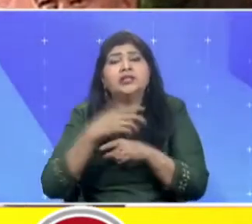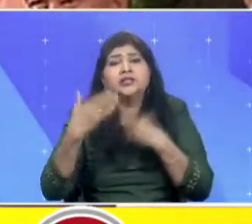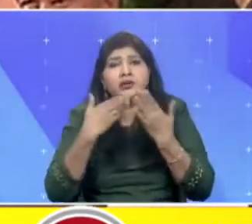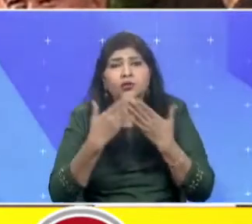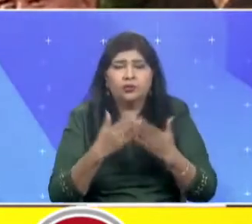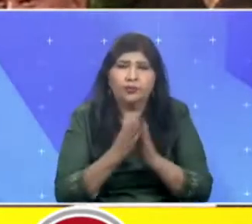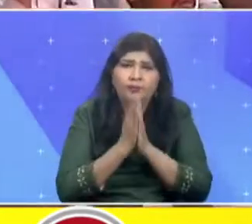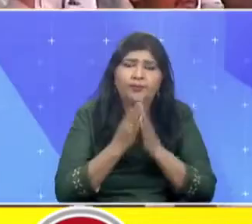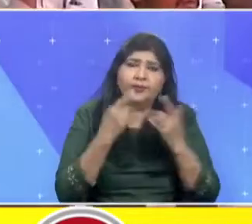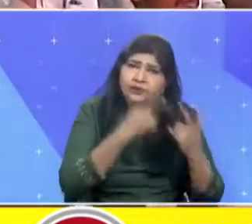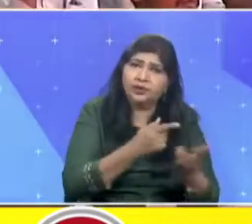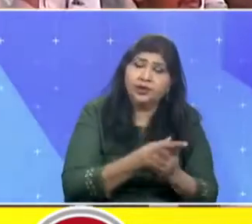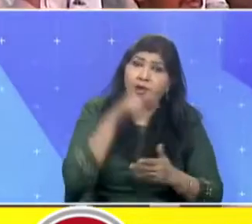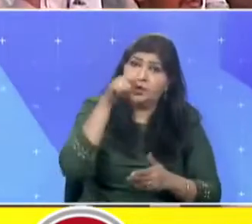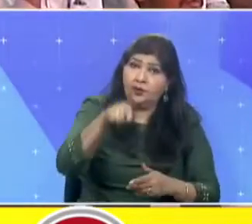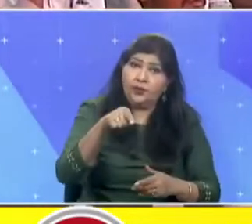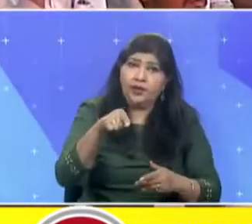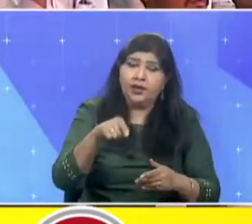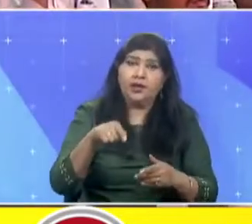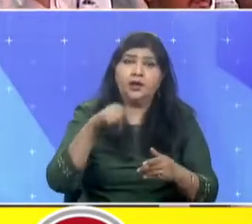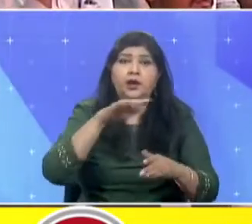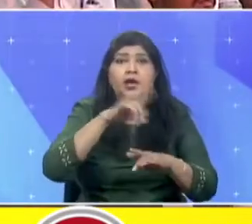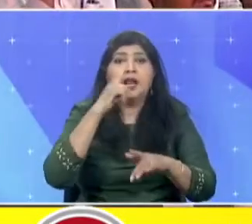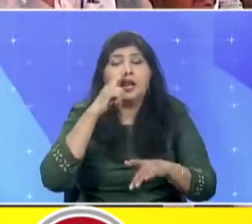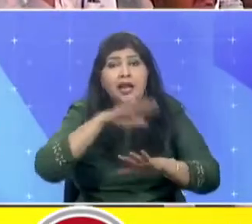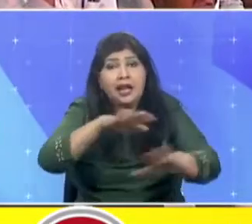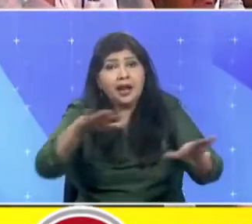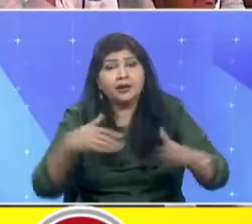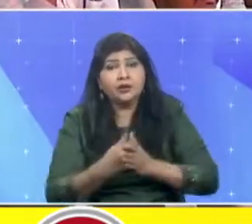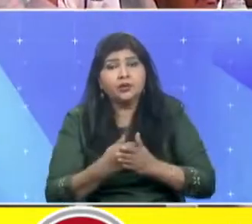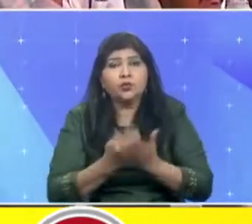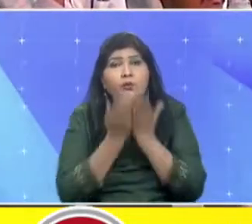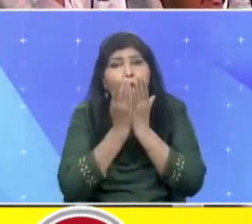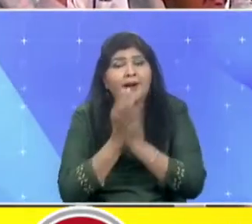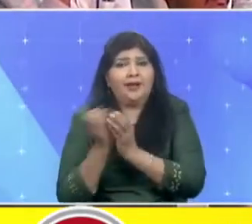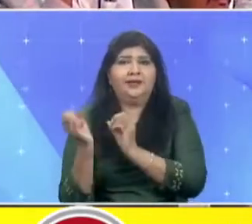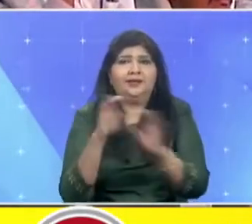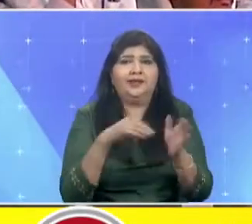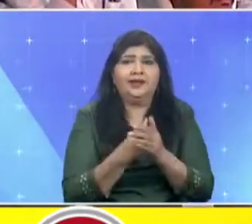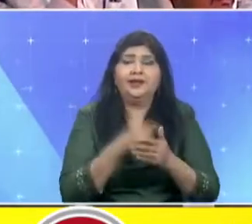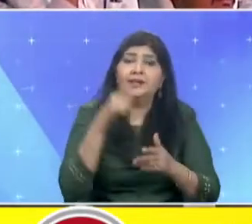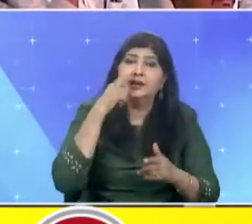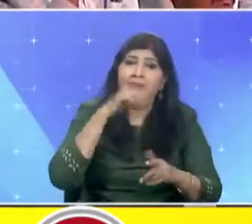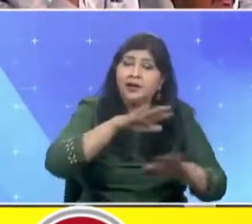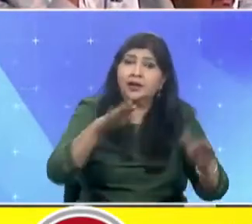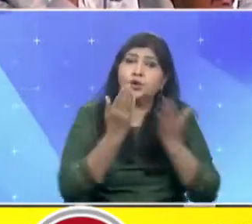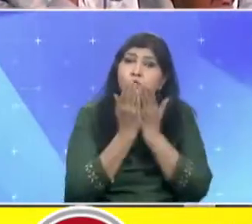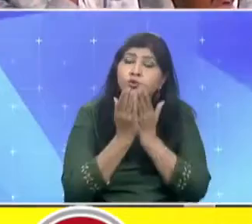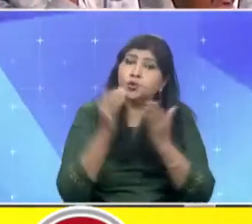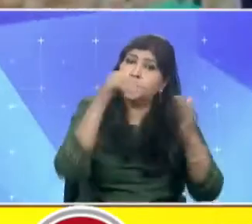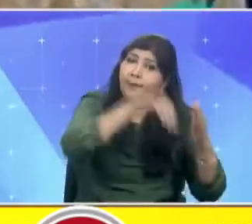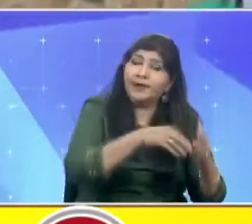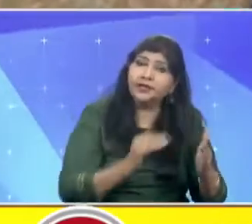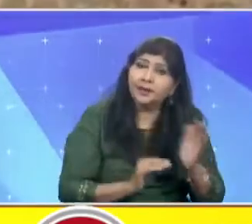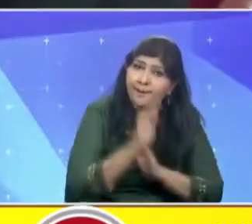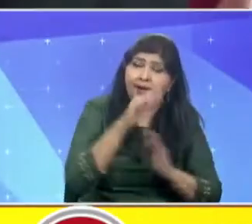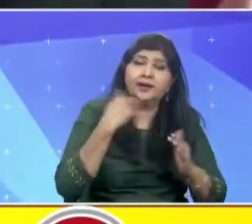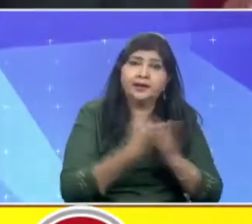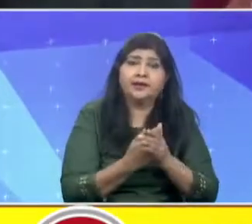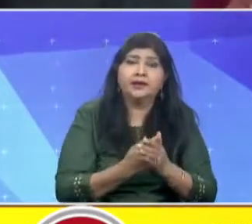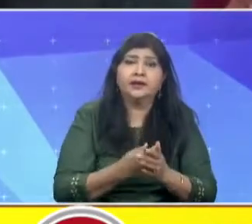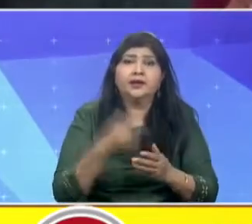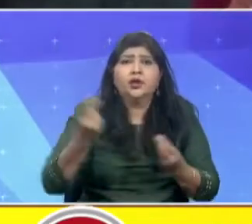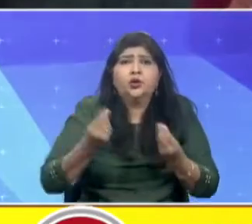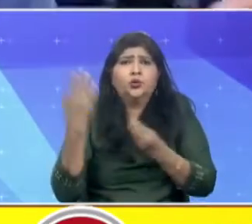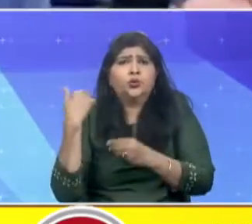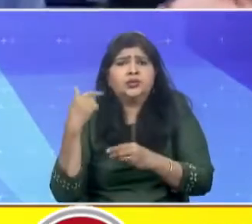अनुरोध करता हूं कि वे बेटियों को जरूर पढ़ाएं। बेटियों का स्कूल में दाखिला बढ़ाने के लिए